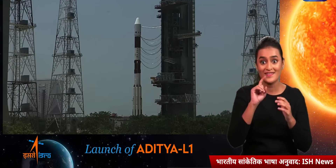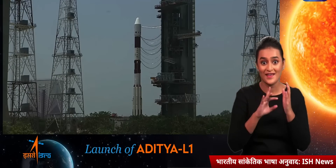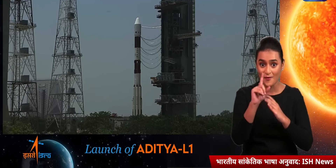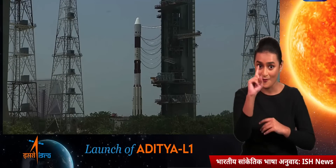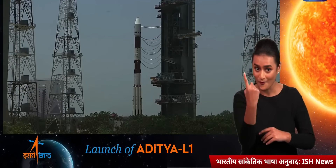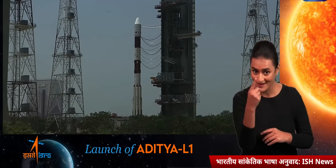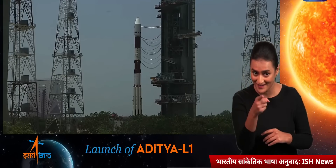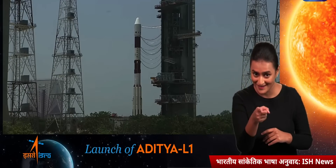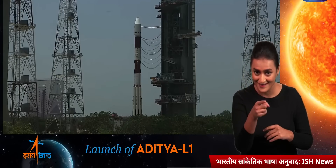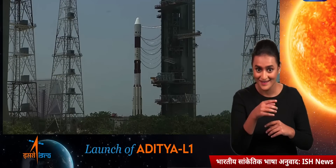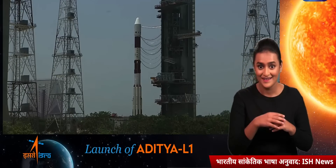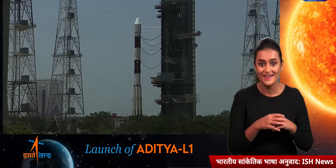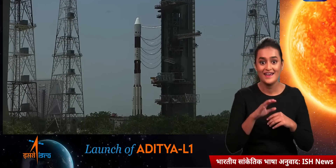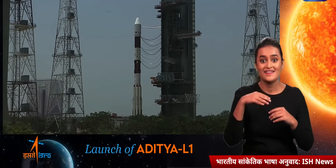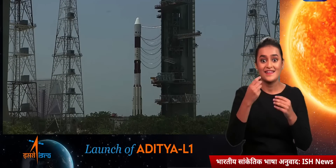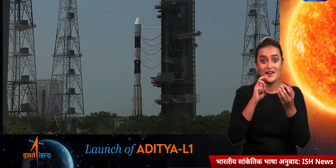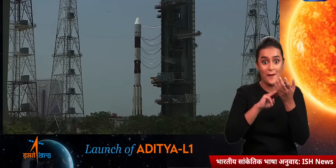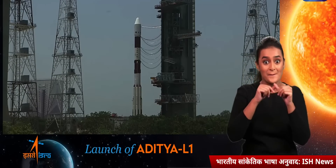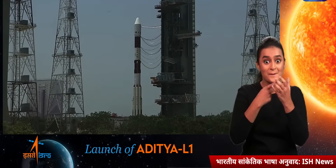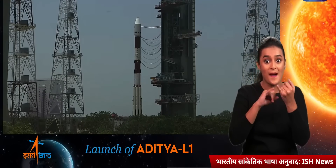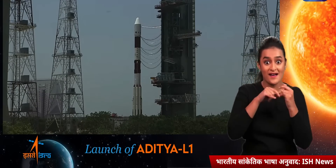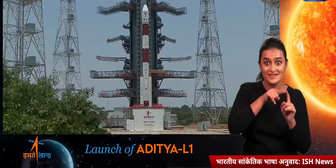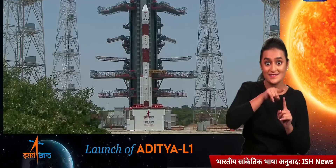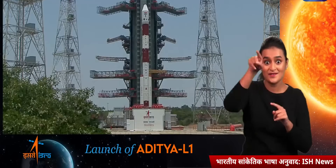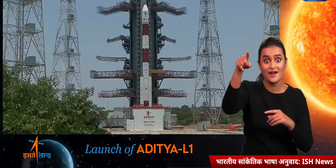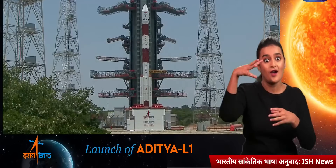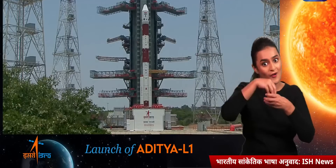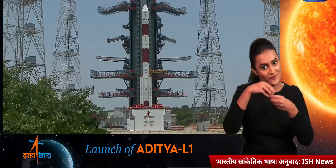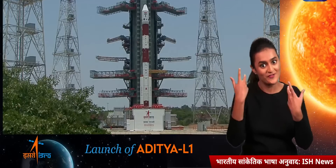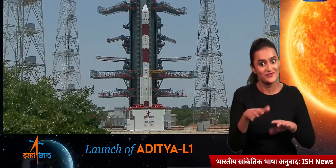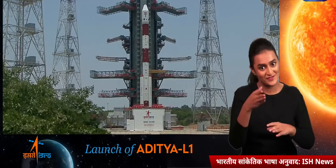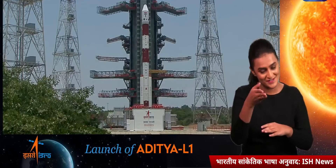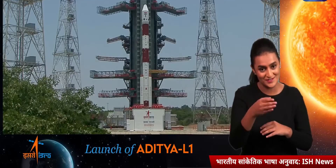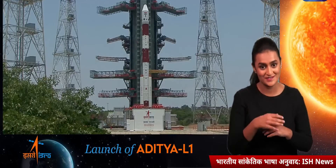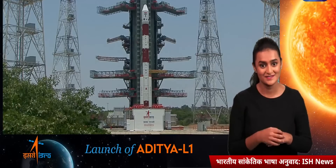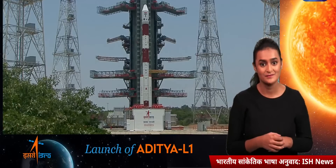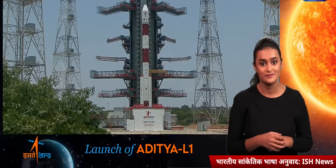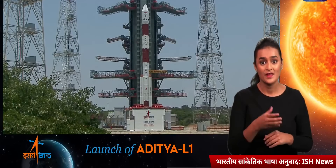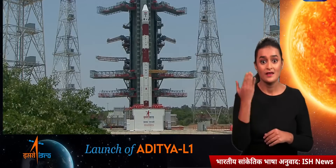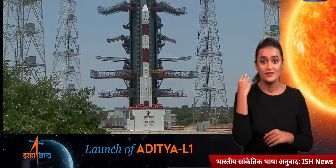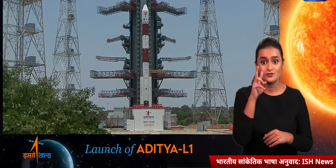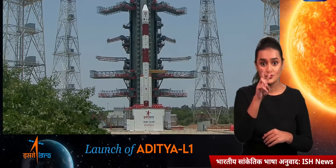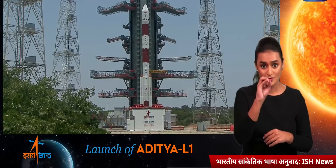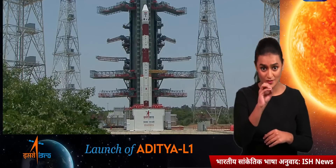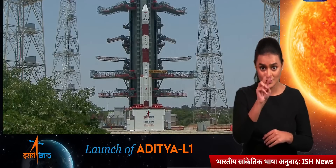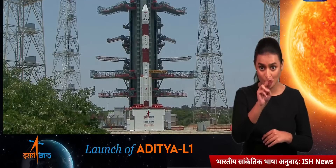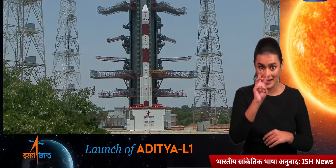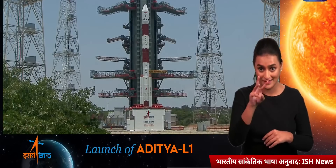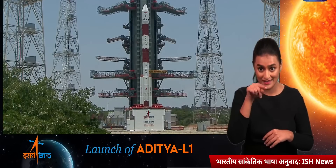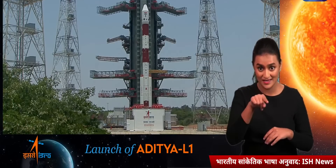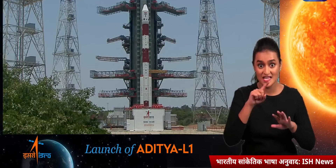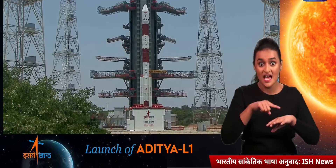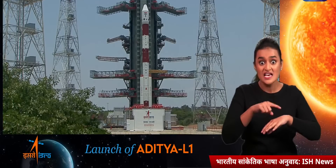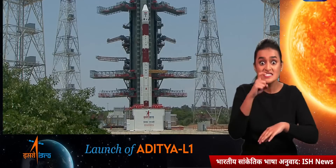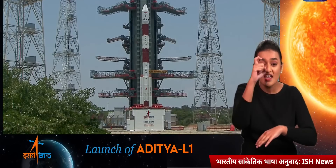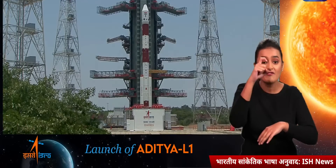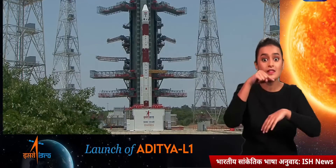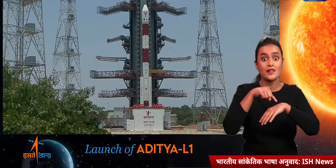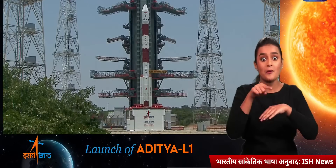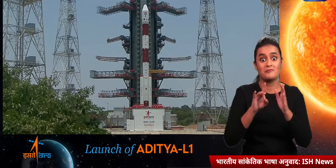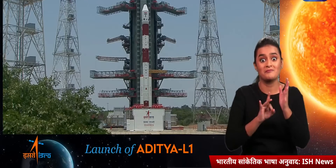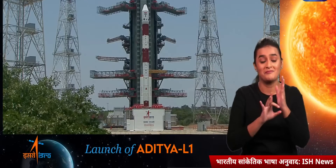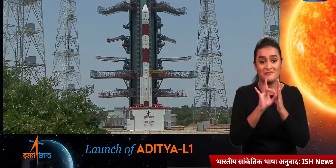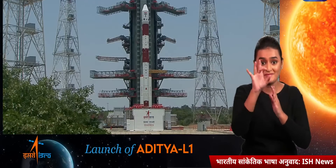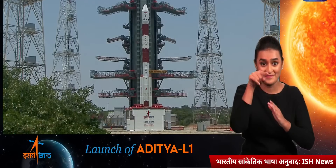ऑर्बिटर मिशन उल्लेखनीय है। यह प्रमोशन वर्ष 2023 का 7वां मिशन होगा। इस साल की शुरुआत